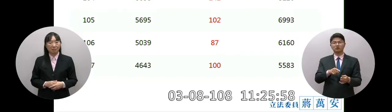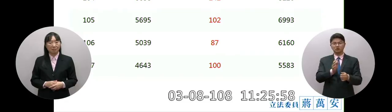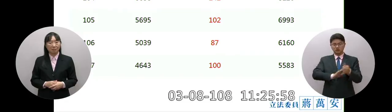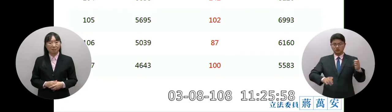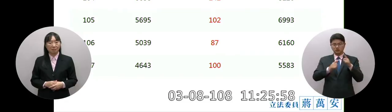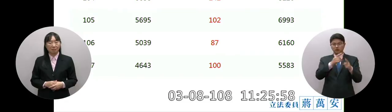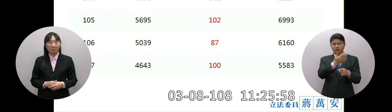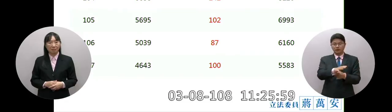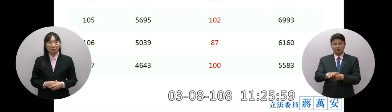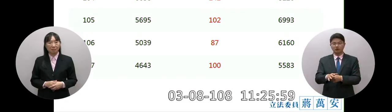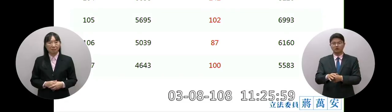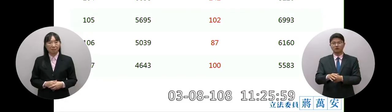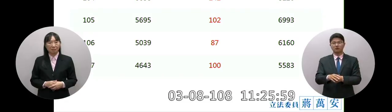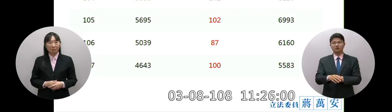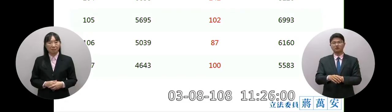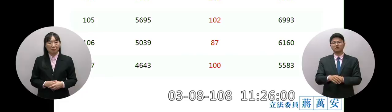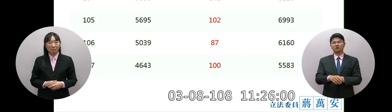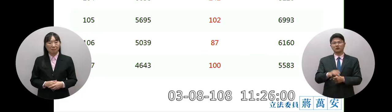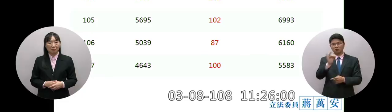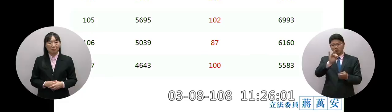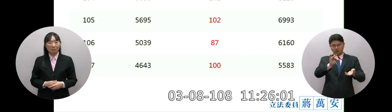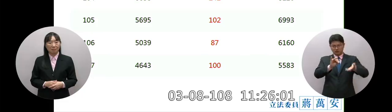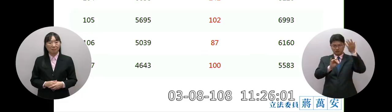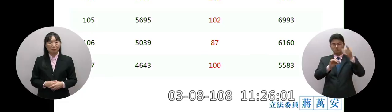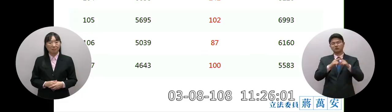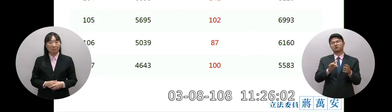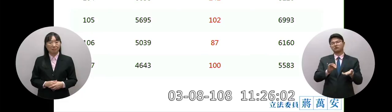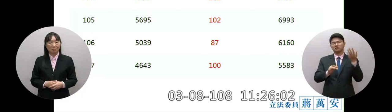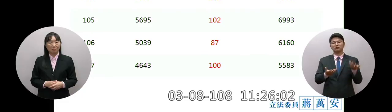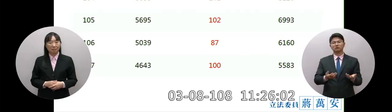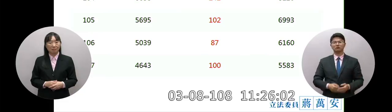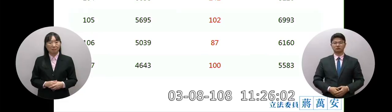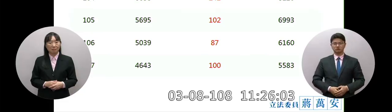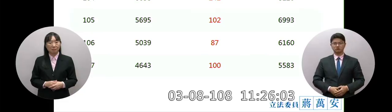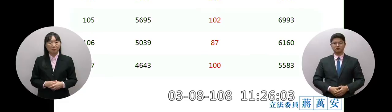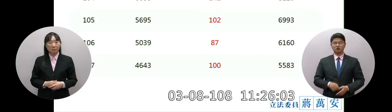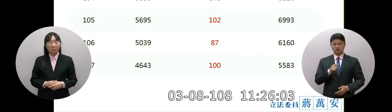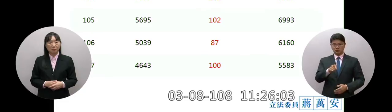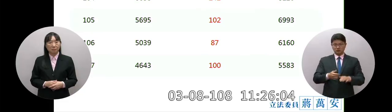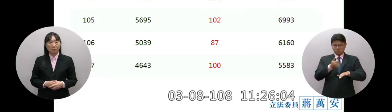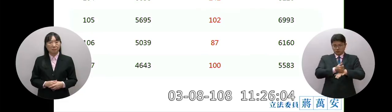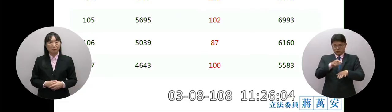成死亡人数都是3位数，院长能不能承诺在你的任期内，